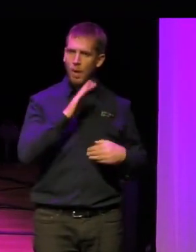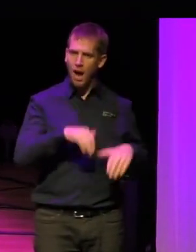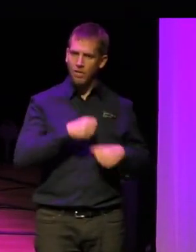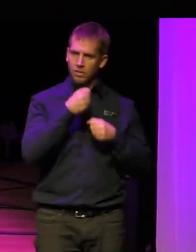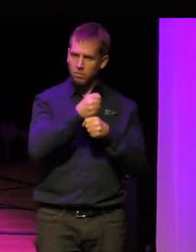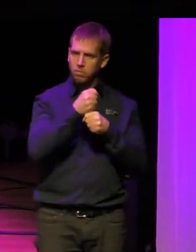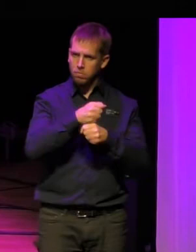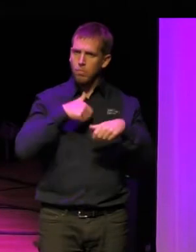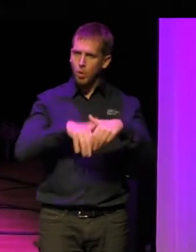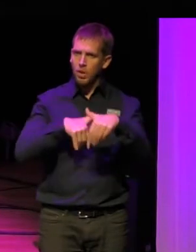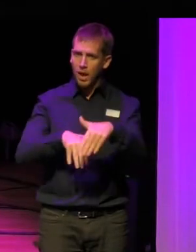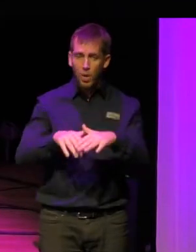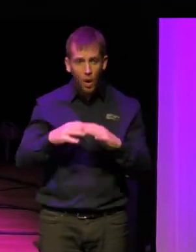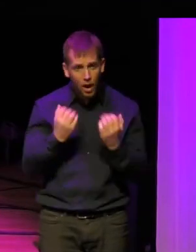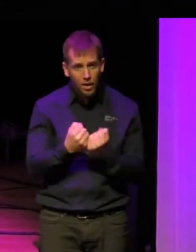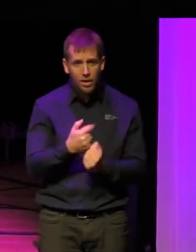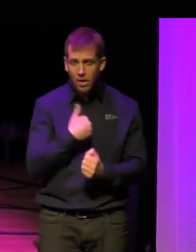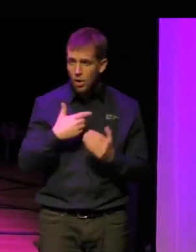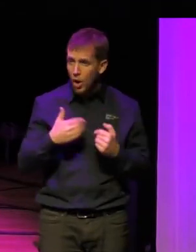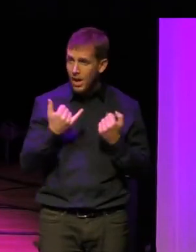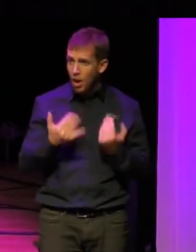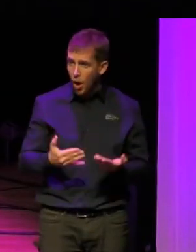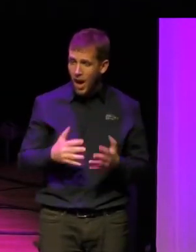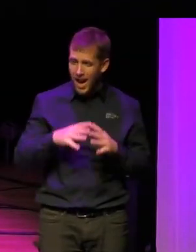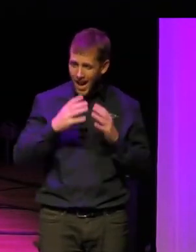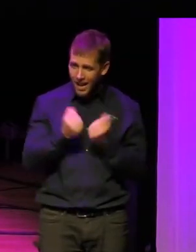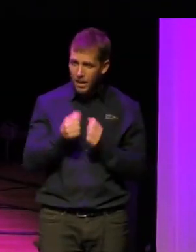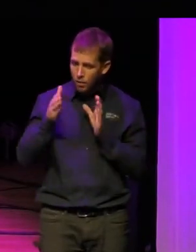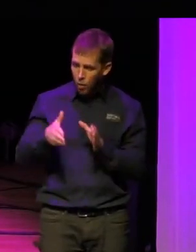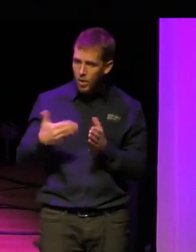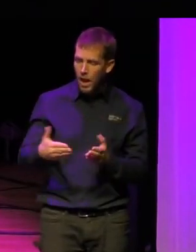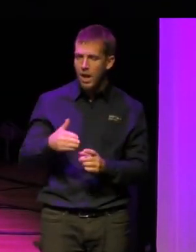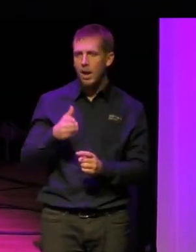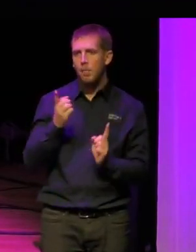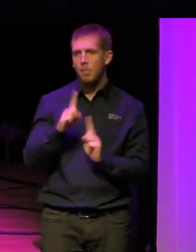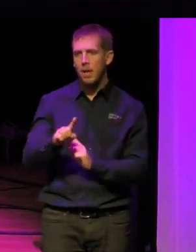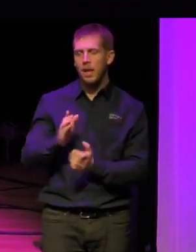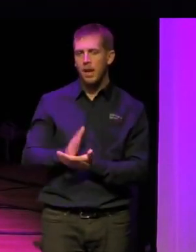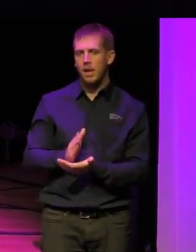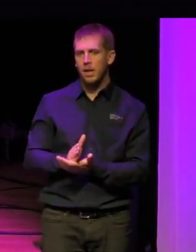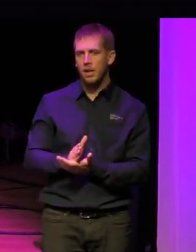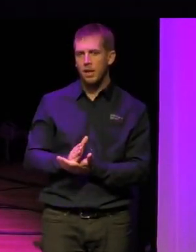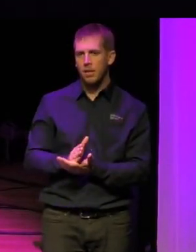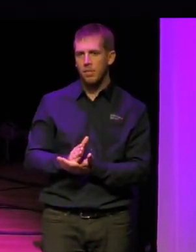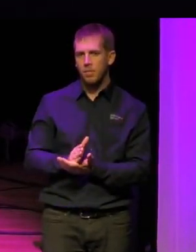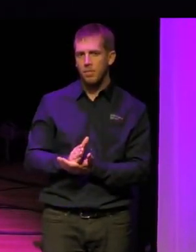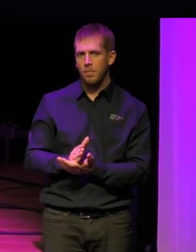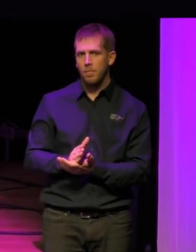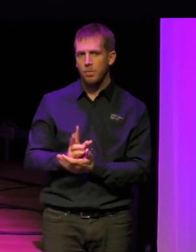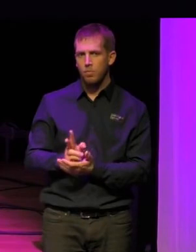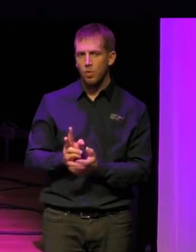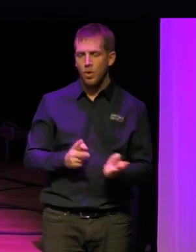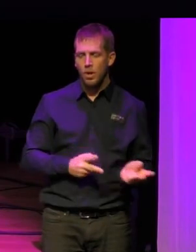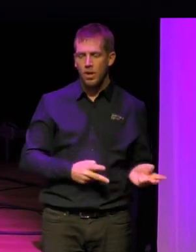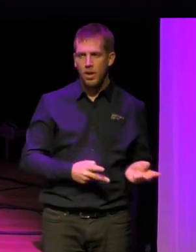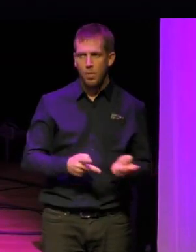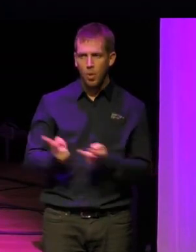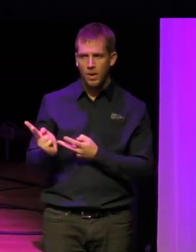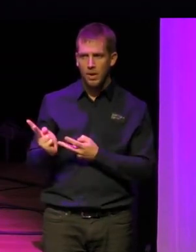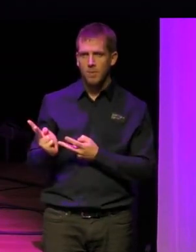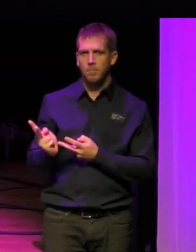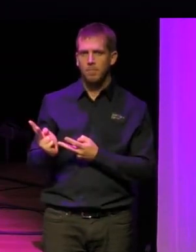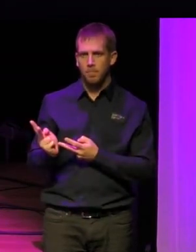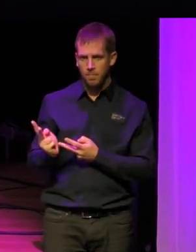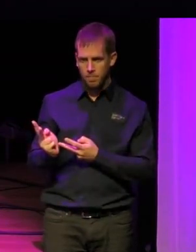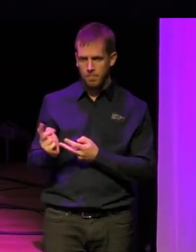Och allt som vi gör idag handlar om mänskliga rättigheter och handlar om demokrati. Och det